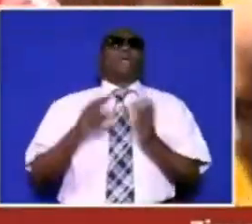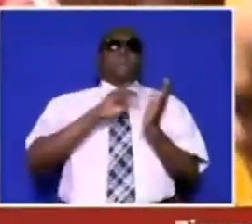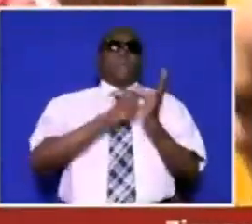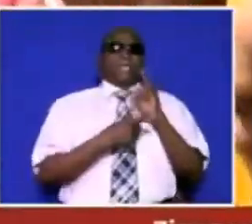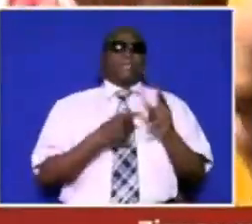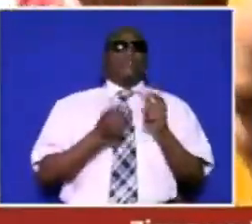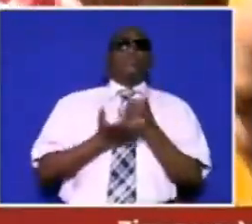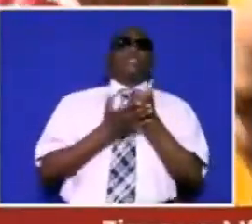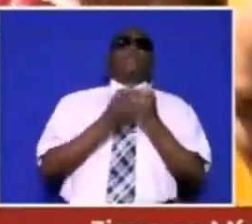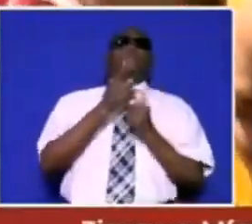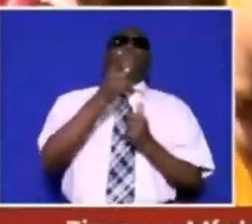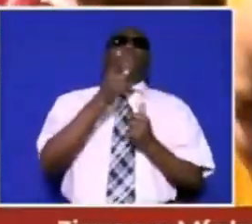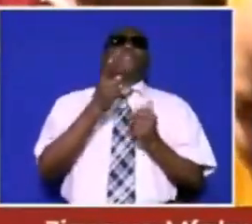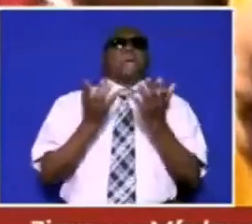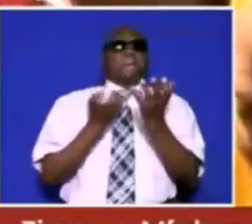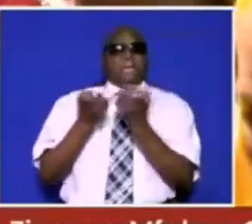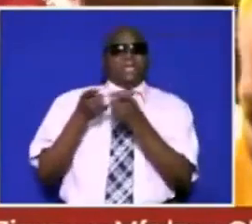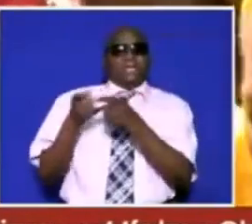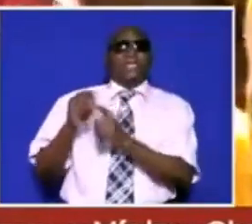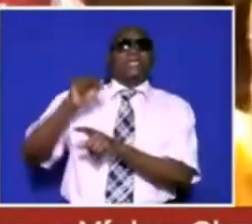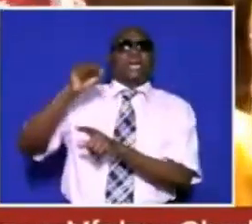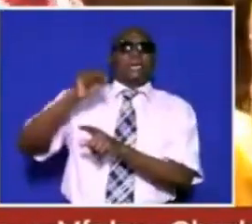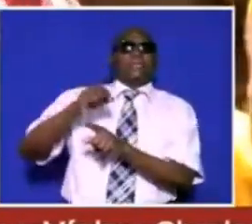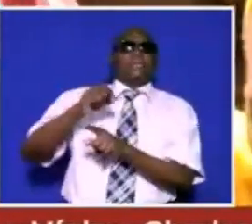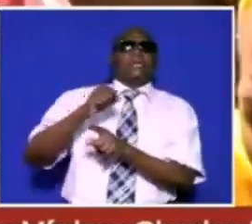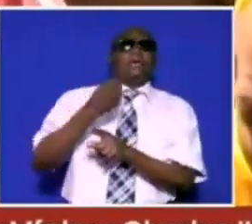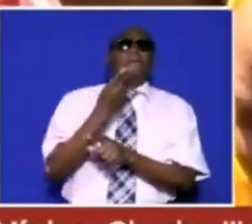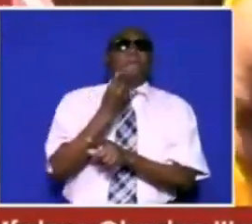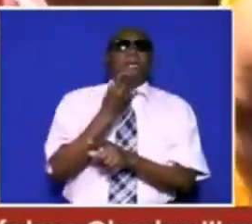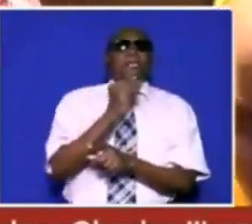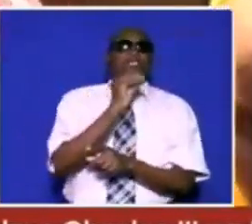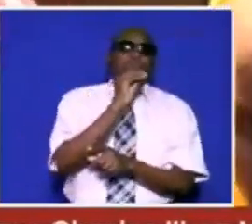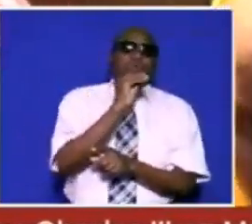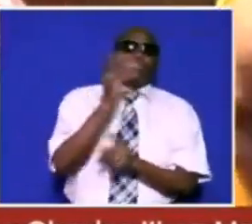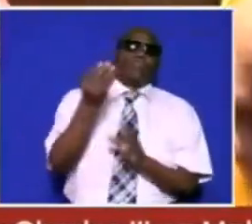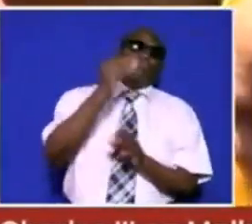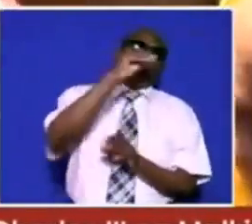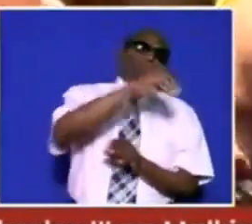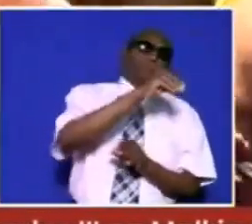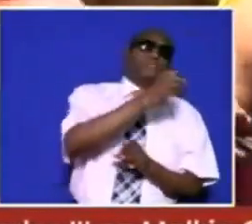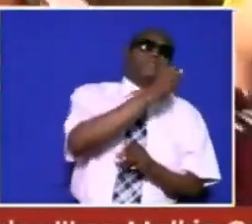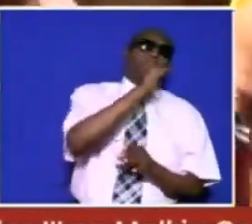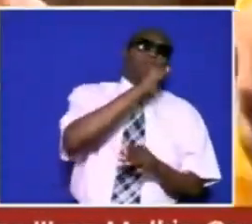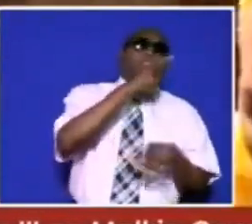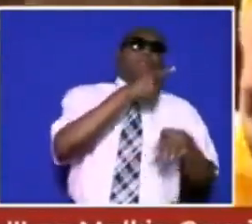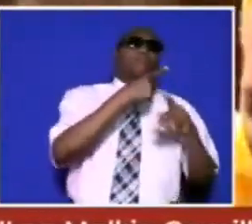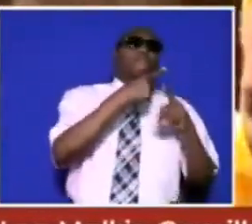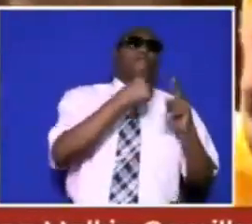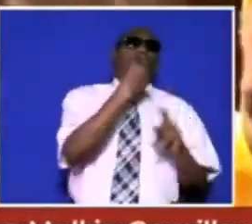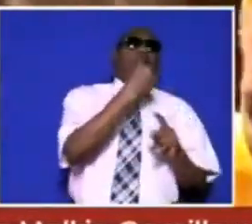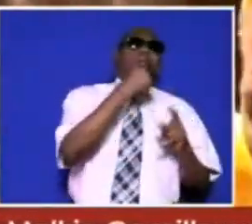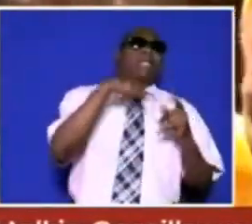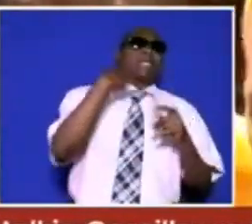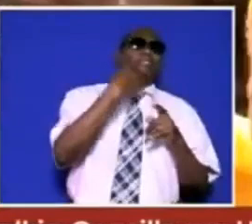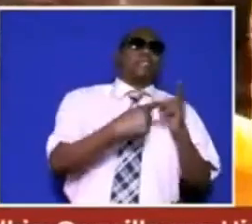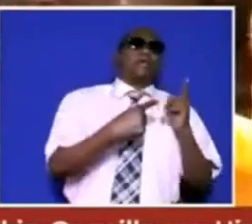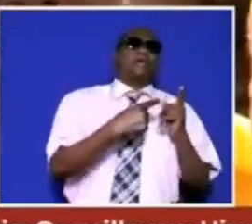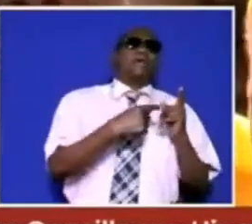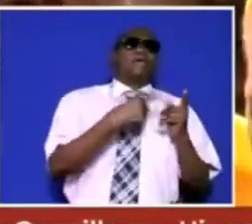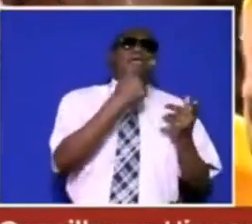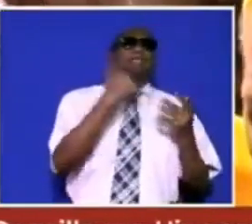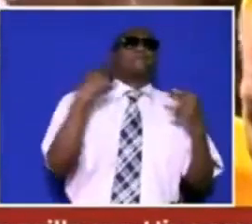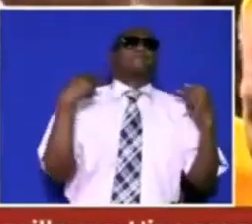apart from kufanya biashara, pesa kidogo nyo unapata tukichangia hapo, wakati watoto wanaenda shule form 1 next year munaweza